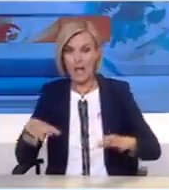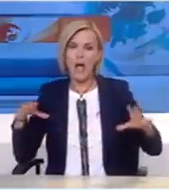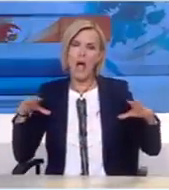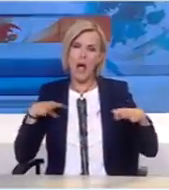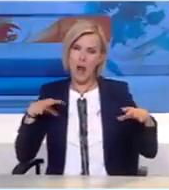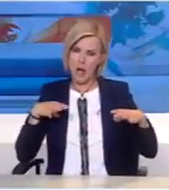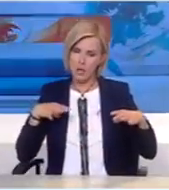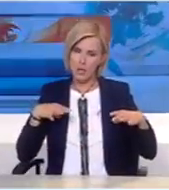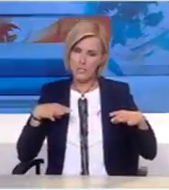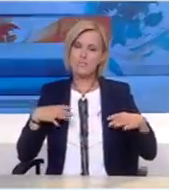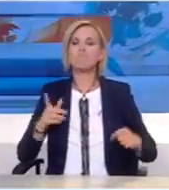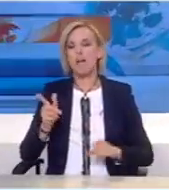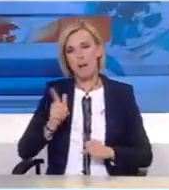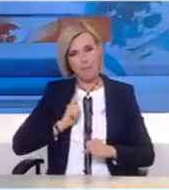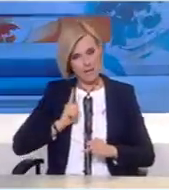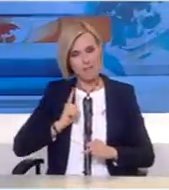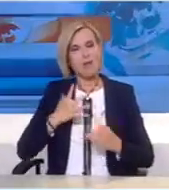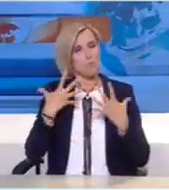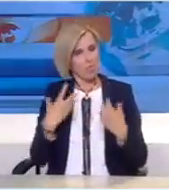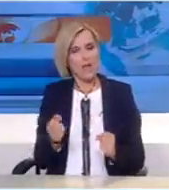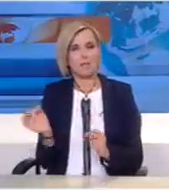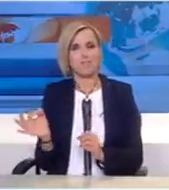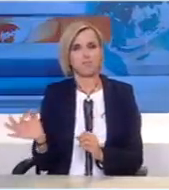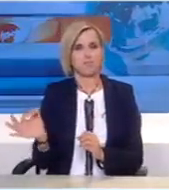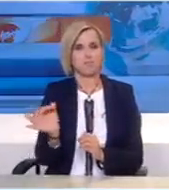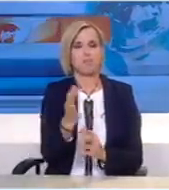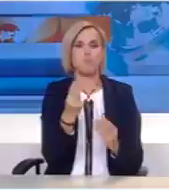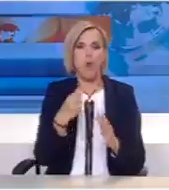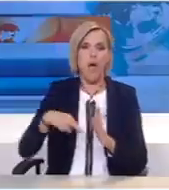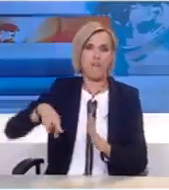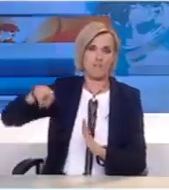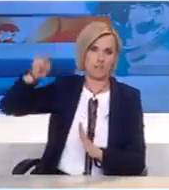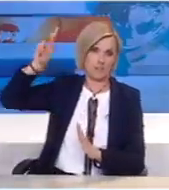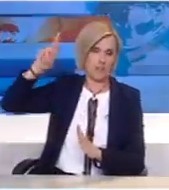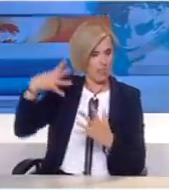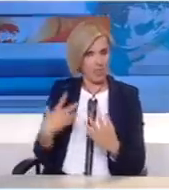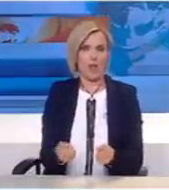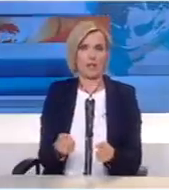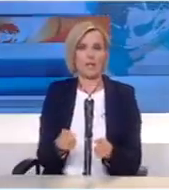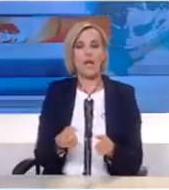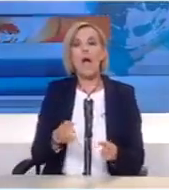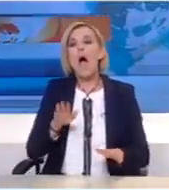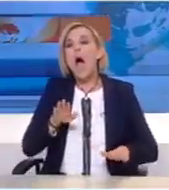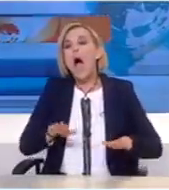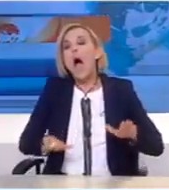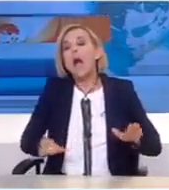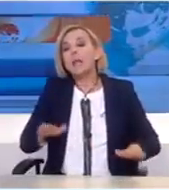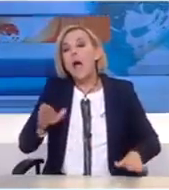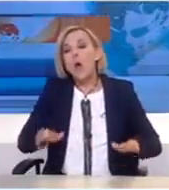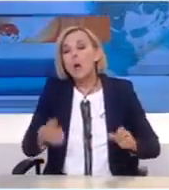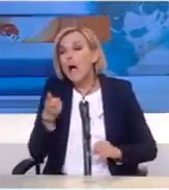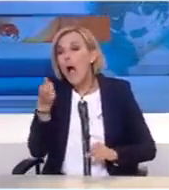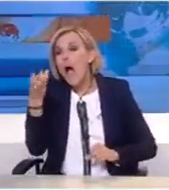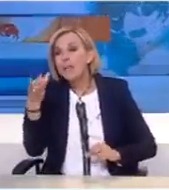αυξημένη επαγρύπνηση και μαθηματικά μοντέλα που θα δείξουν τυχόν αναμενόμενη αύξηση της επιδημίας ανάλογα με τον αριθμό των καταγεγραμμένων